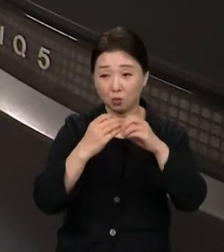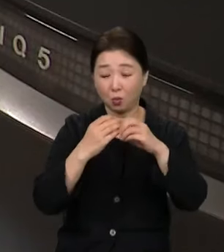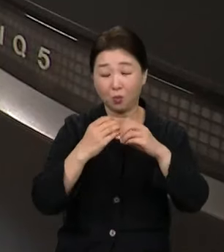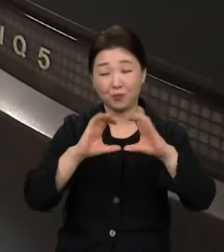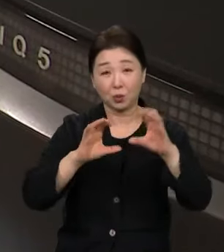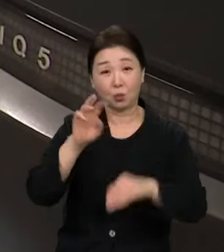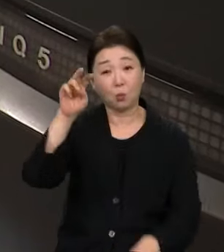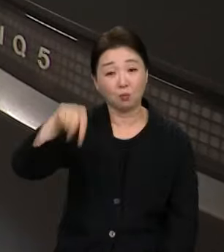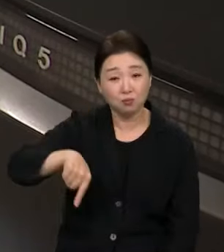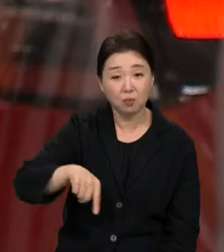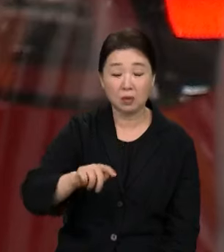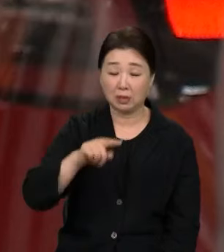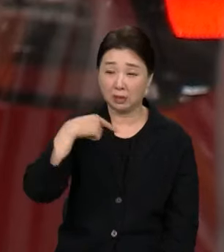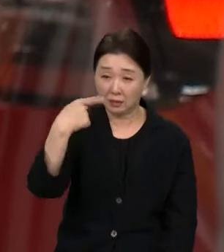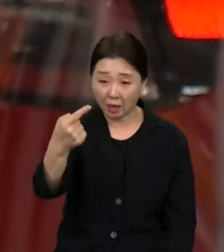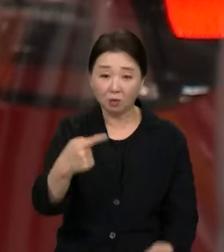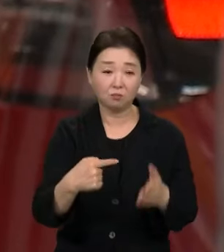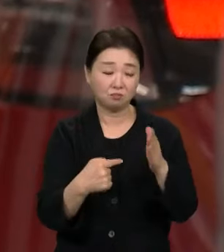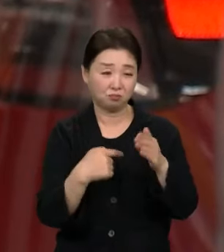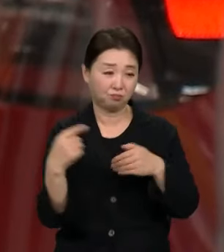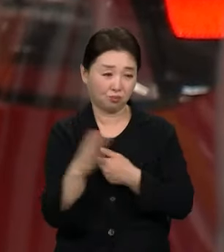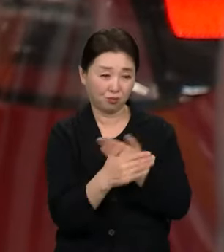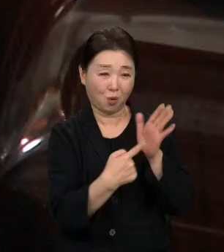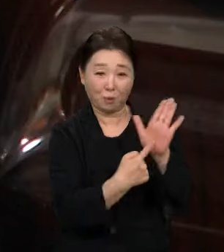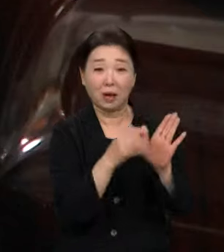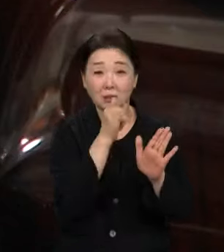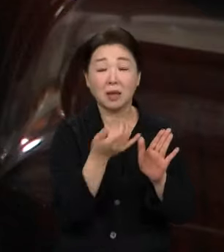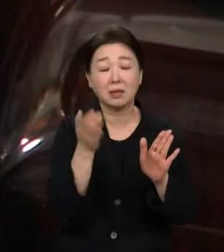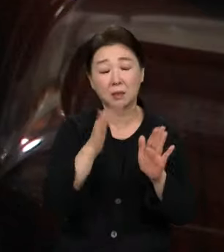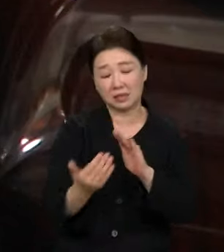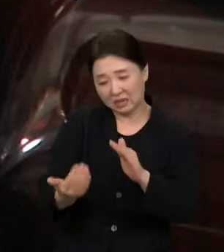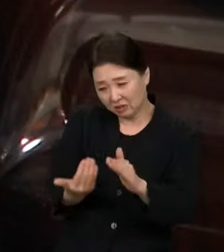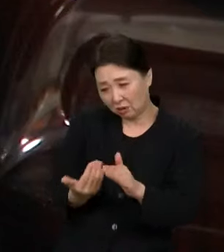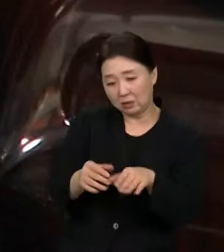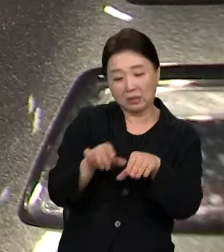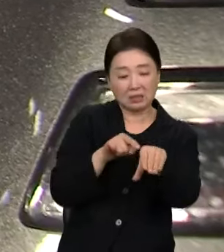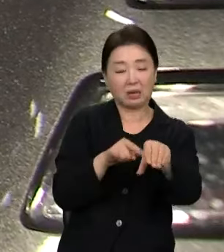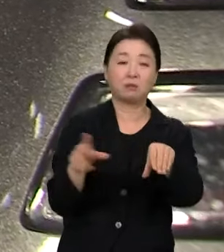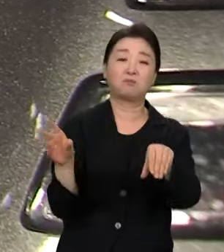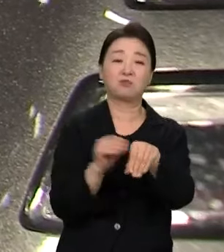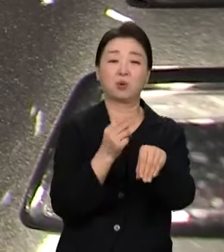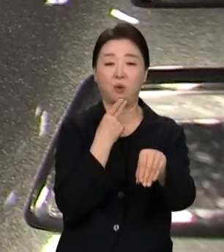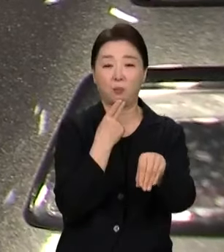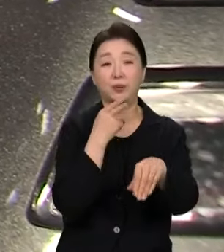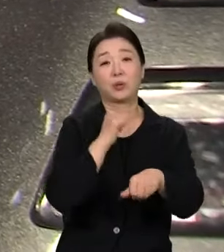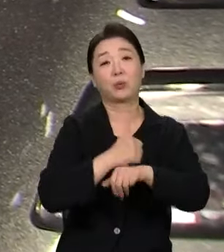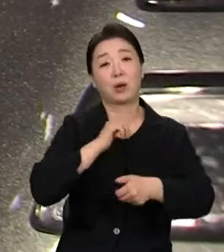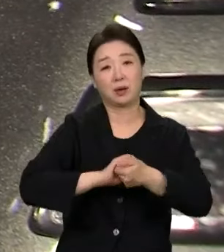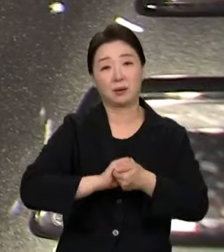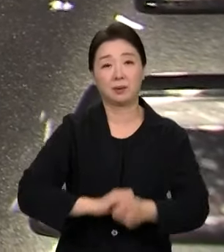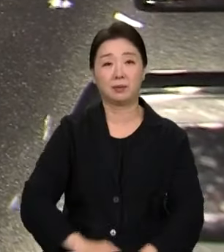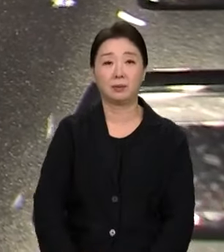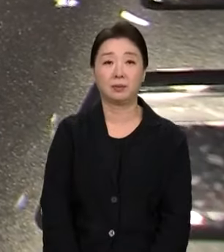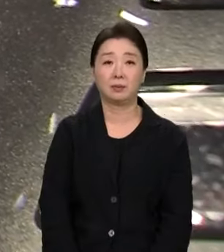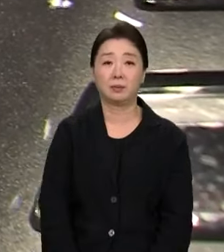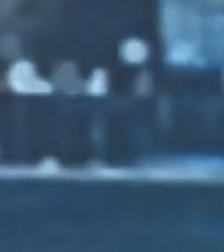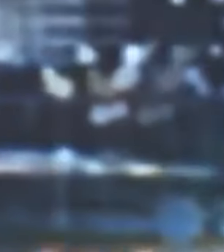등록을 의무화하기로 했지만 그 이전 차량엔 소급되지 않아 한계가 있던 지적도 나옵니다. JTBC